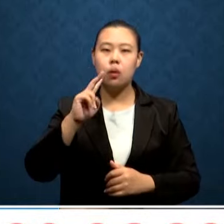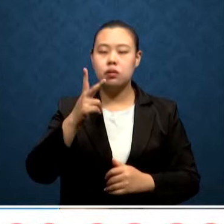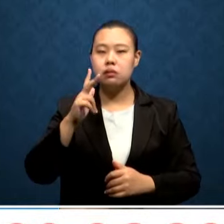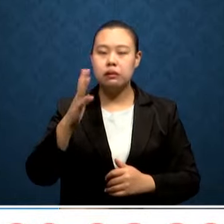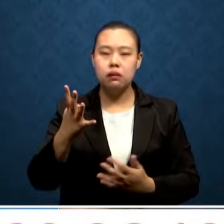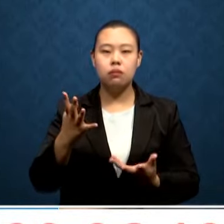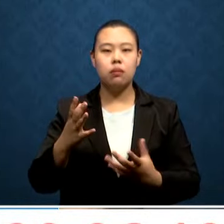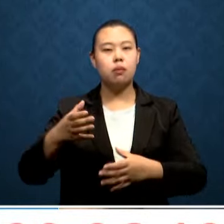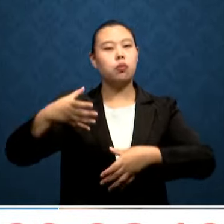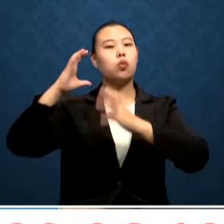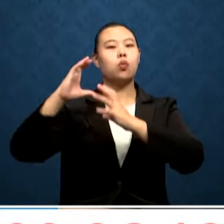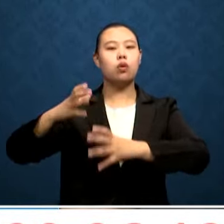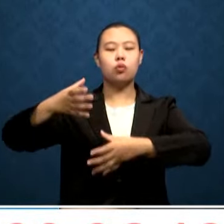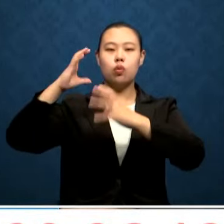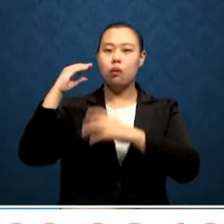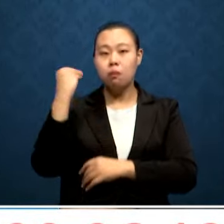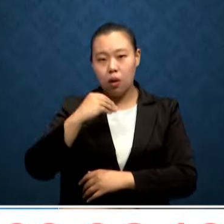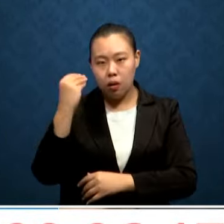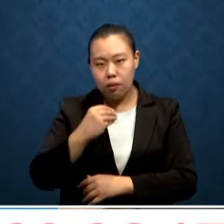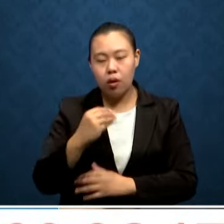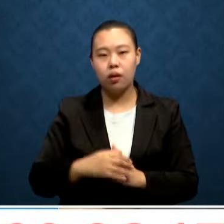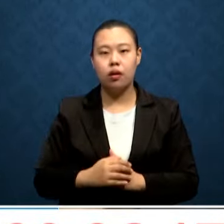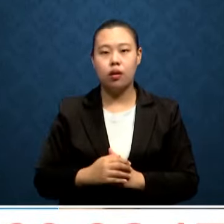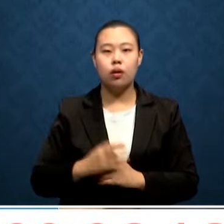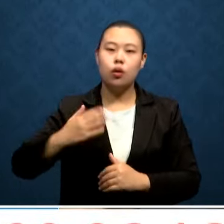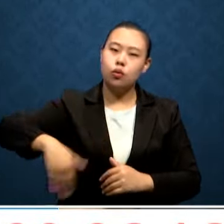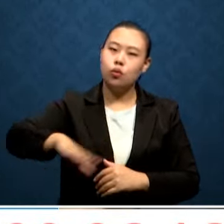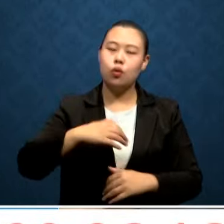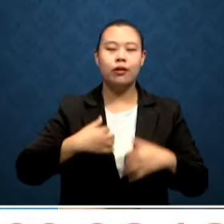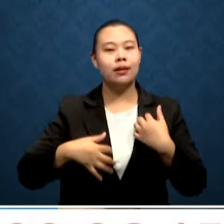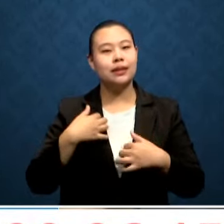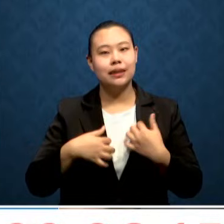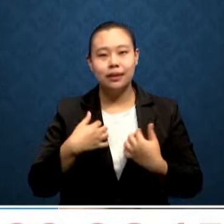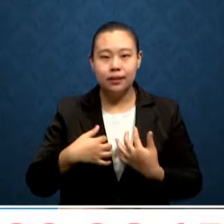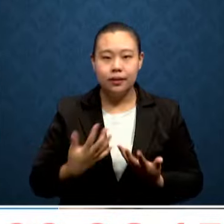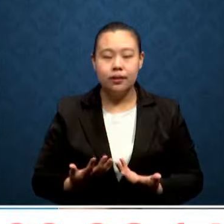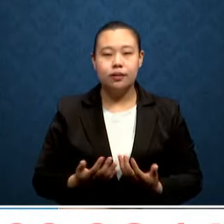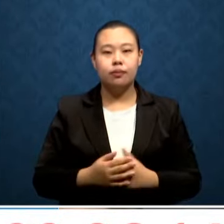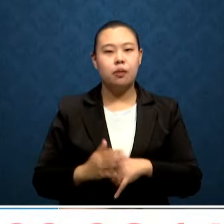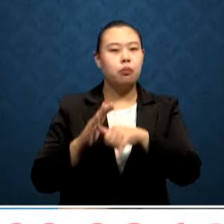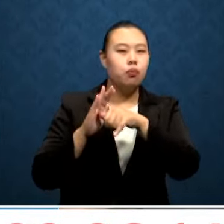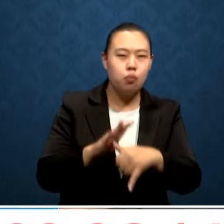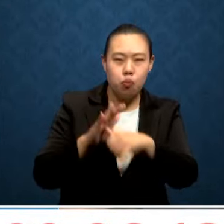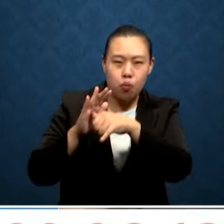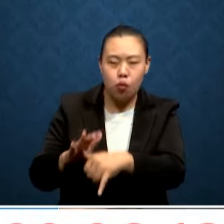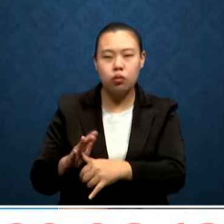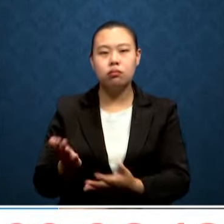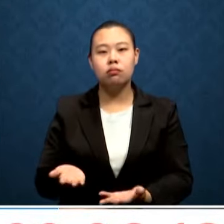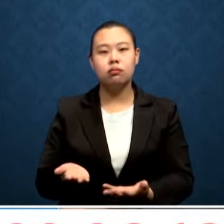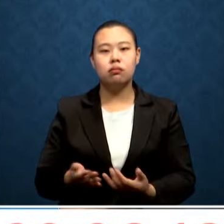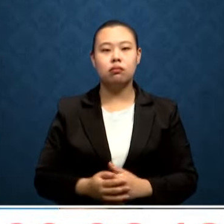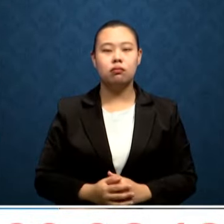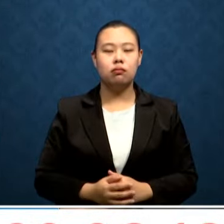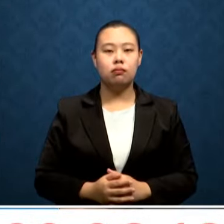เพราะว่าทุกคนเนี่ยก็อึดอั้นตันใจเหมือนกันเพราะว่าพูดแต่ละคำเนี่ยด้อยค่าของพวกเราทั้งหมด